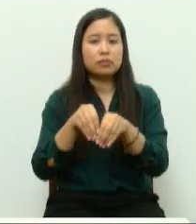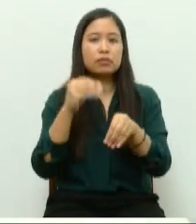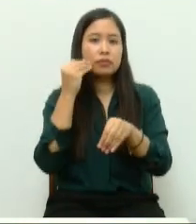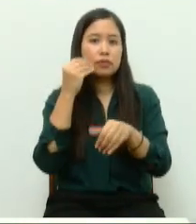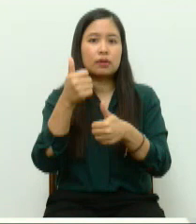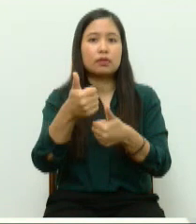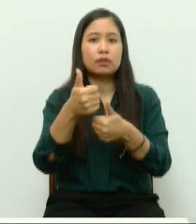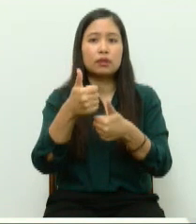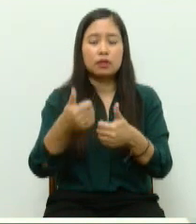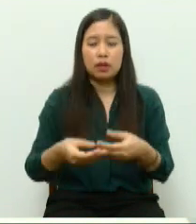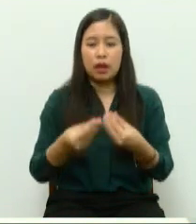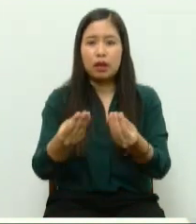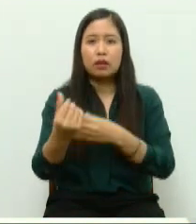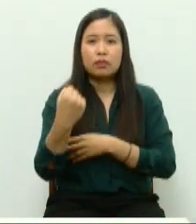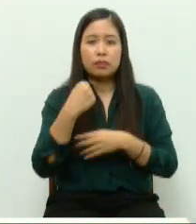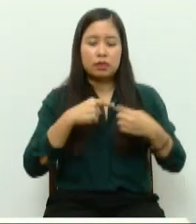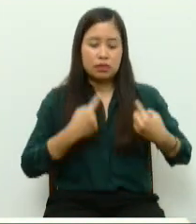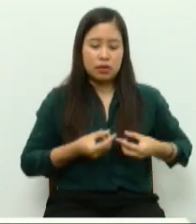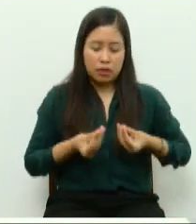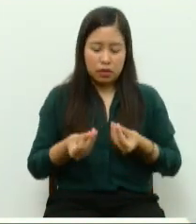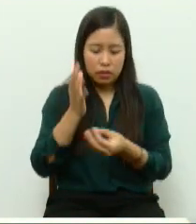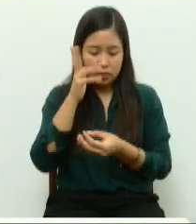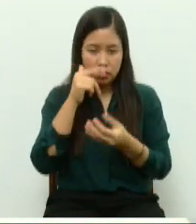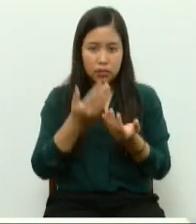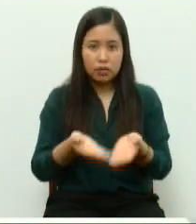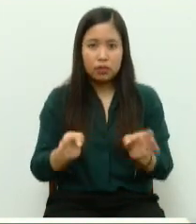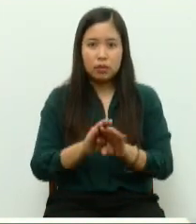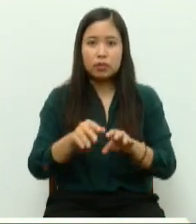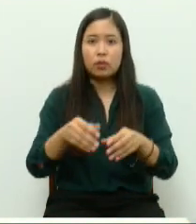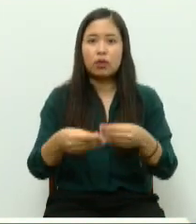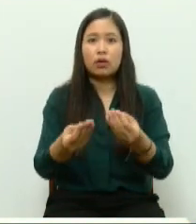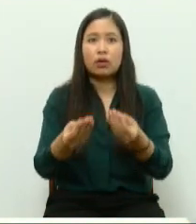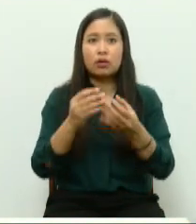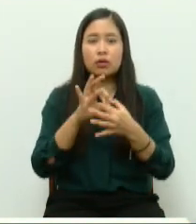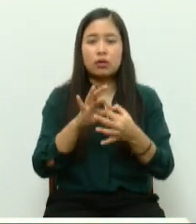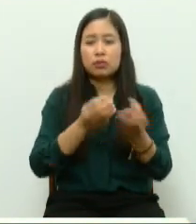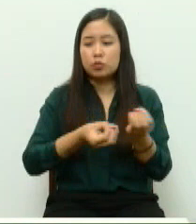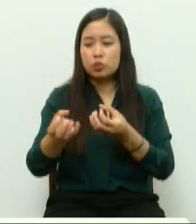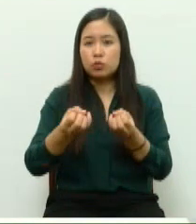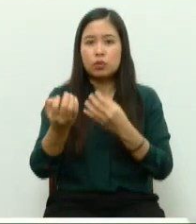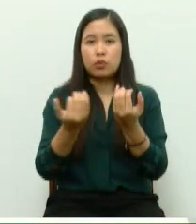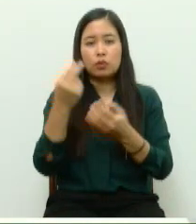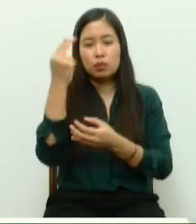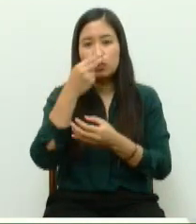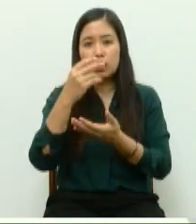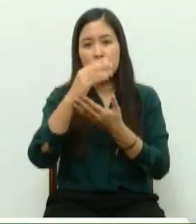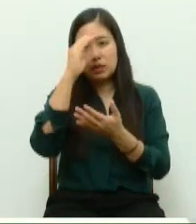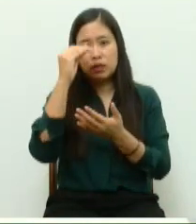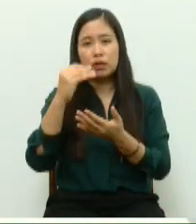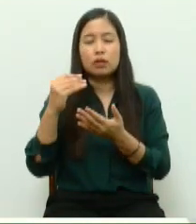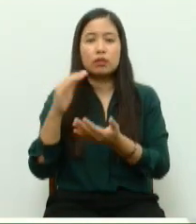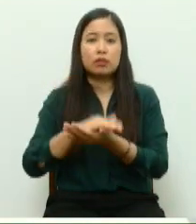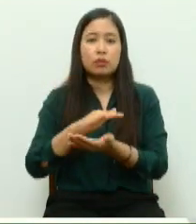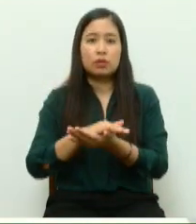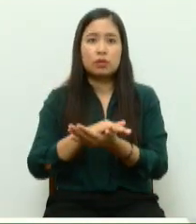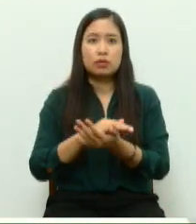นำเรียนแล้วก็เป็นกำลังใจของพ่อแม่ผู้ปกครองในการที่อาจจะส่งบุตรหลานไปเรียนนะครับก็ไม่จำเป็นใน